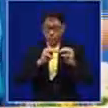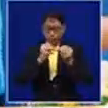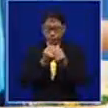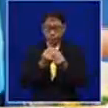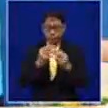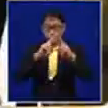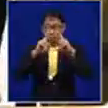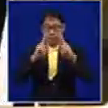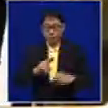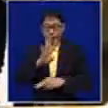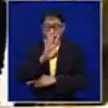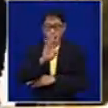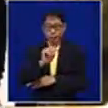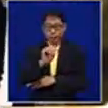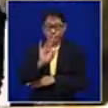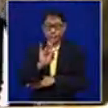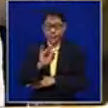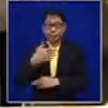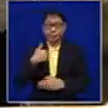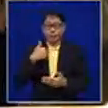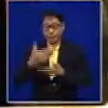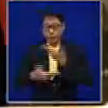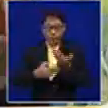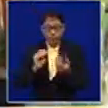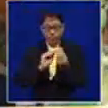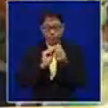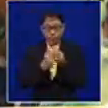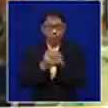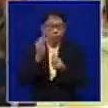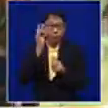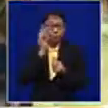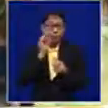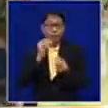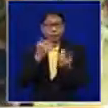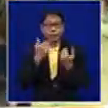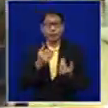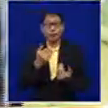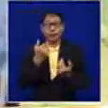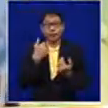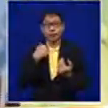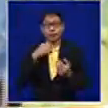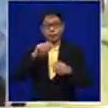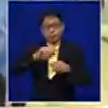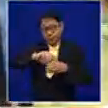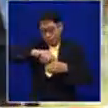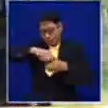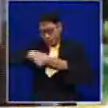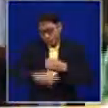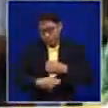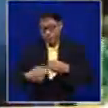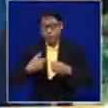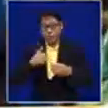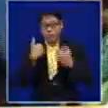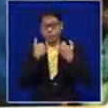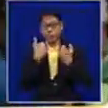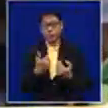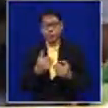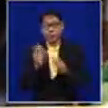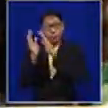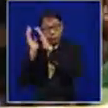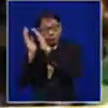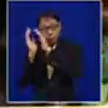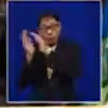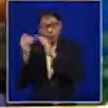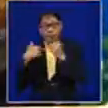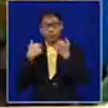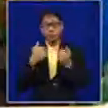านค้า48ร้านทั้งร้านขายผลไม้แล้วก็ขนมไทยแบบนี้ส้มโอของดีต้องมีแน่นอนนะคะมะพร้าวแล้วก็ยังมีผ